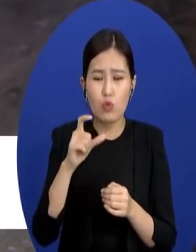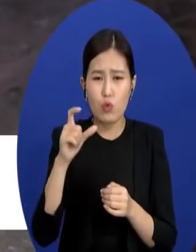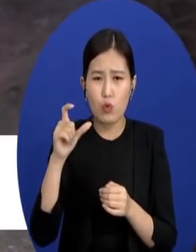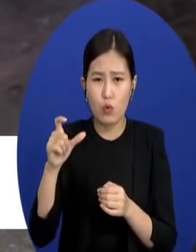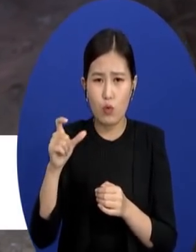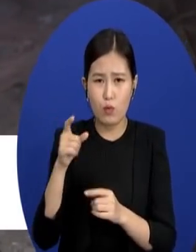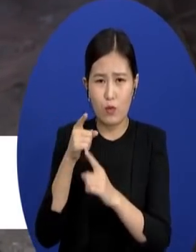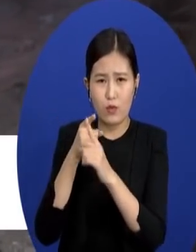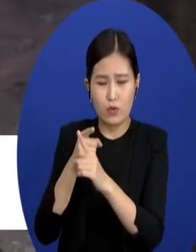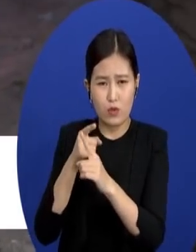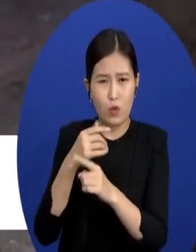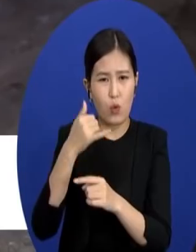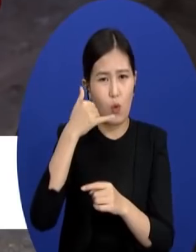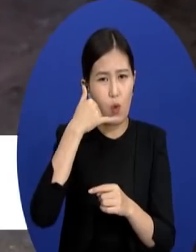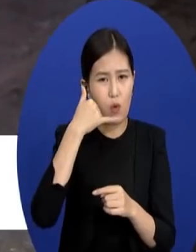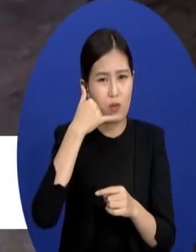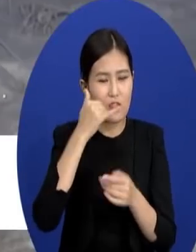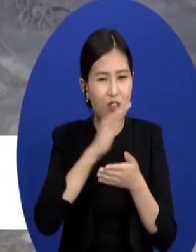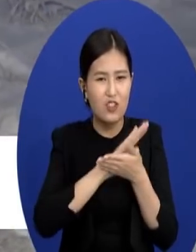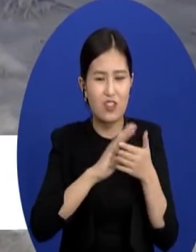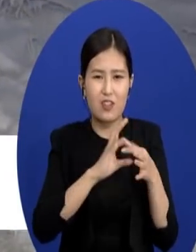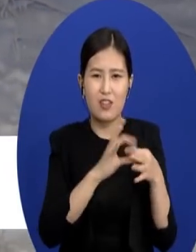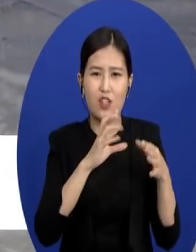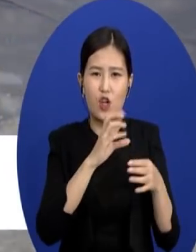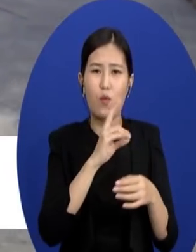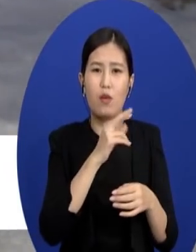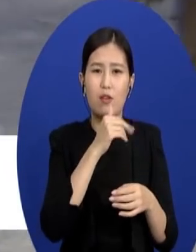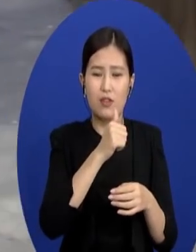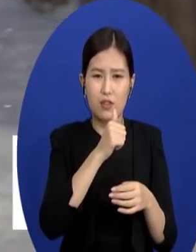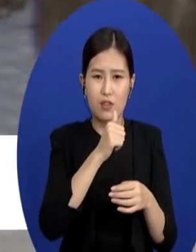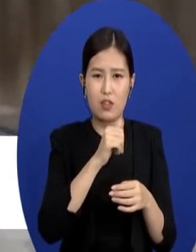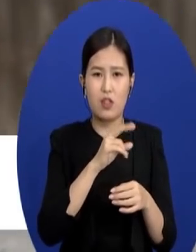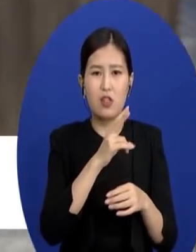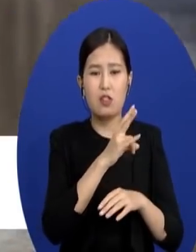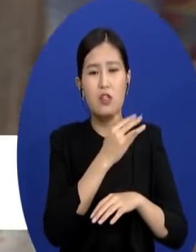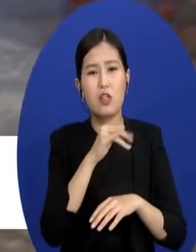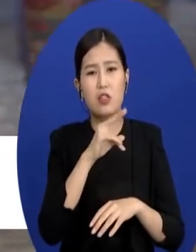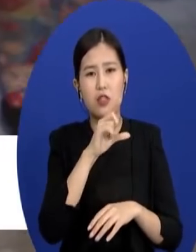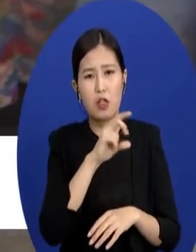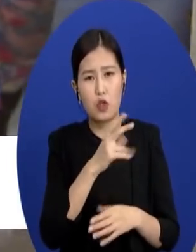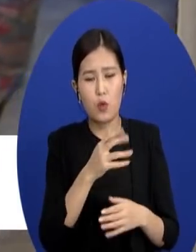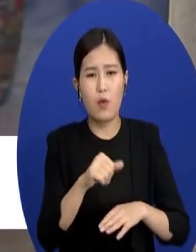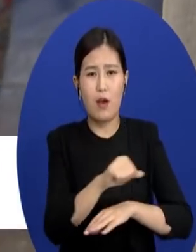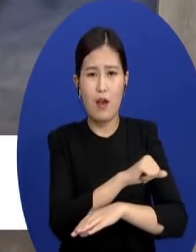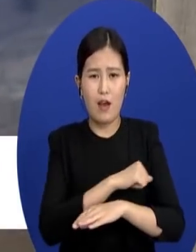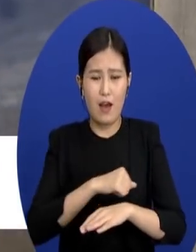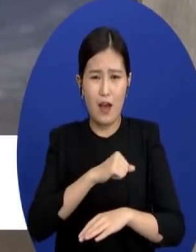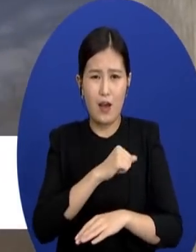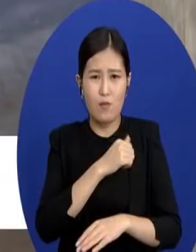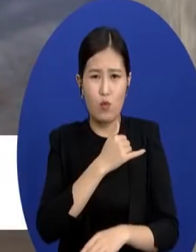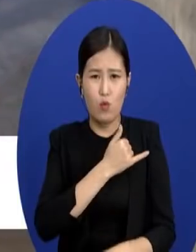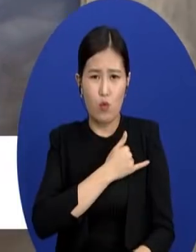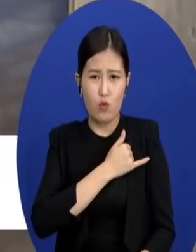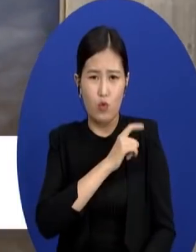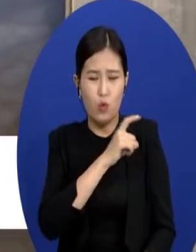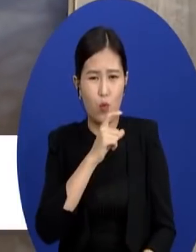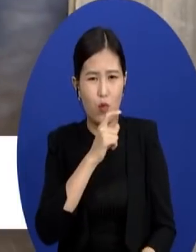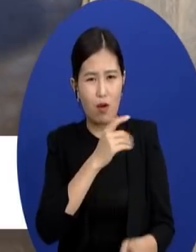байж болох юм а. Үүнийг нийслэл аймгийн удирдлагууд анхаарал давахыг энэ сурвалжаараа хөндлөө.